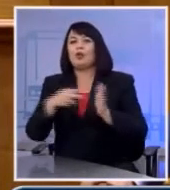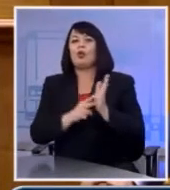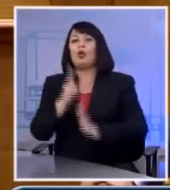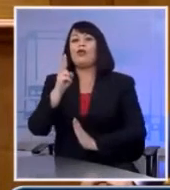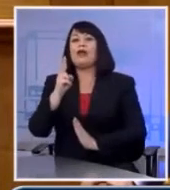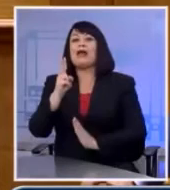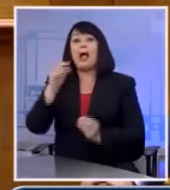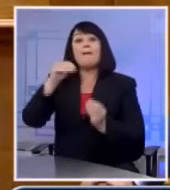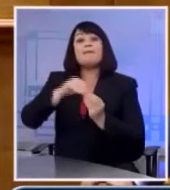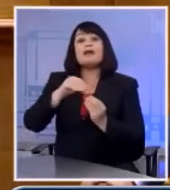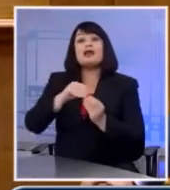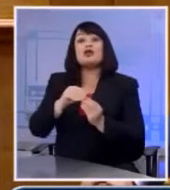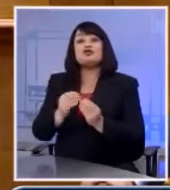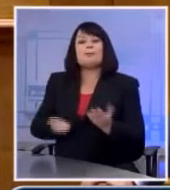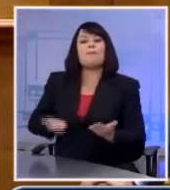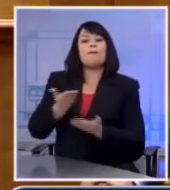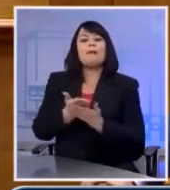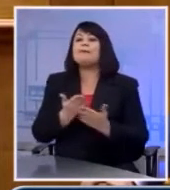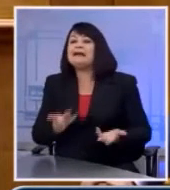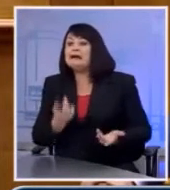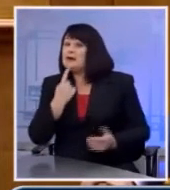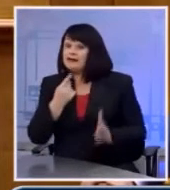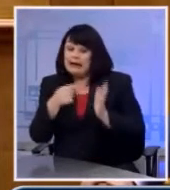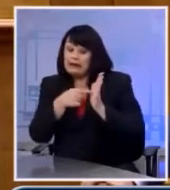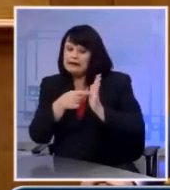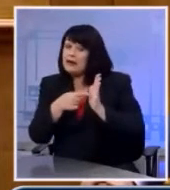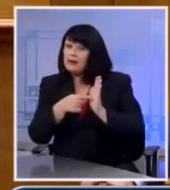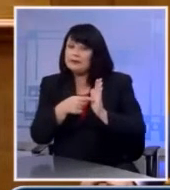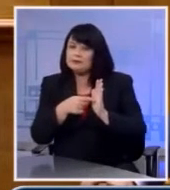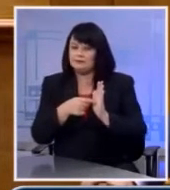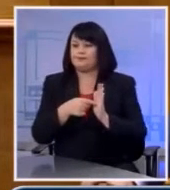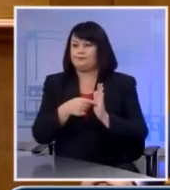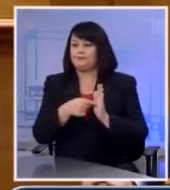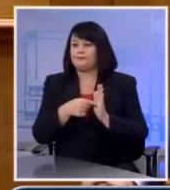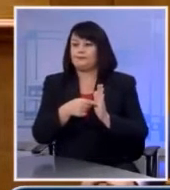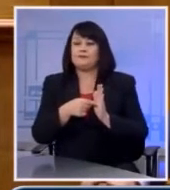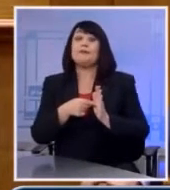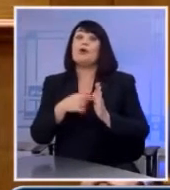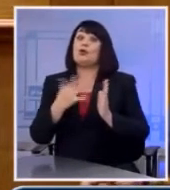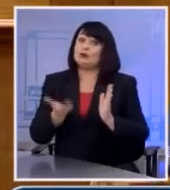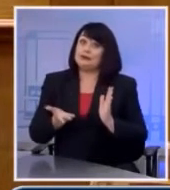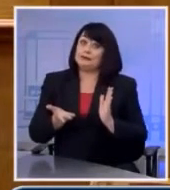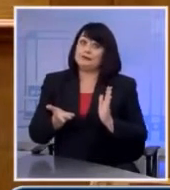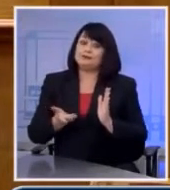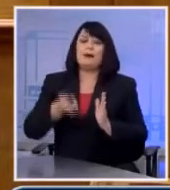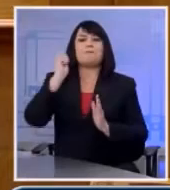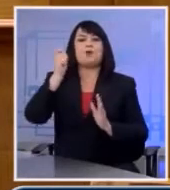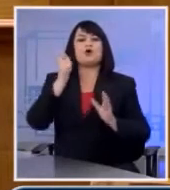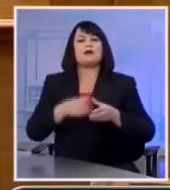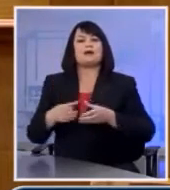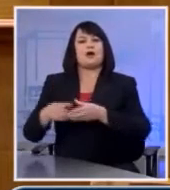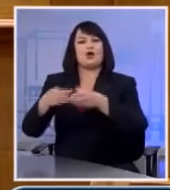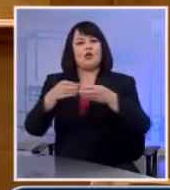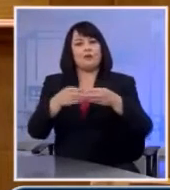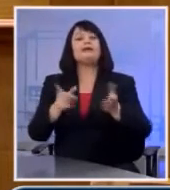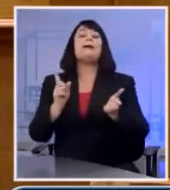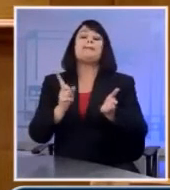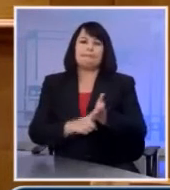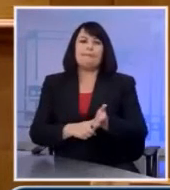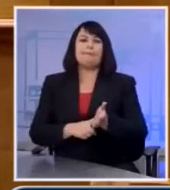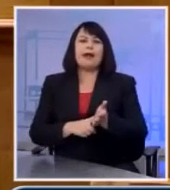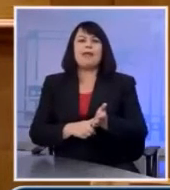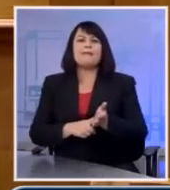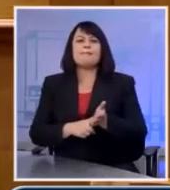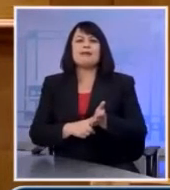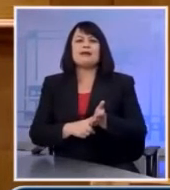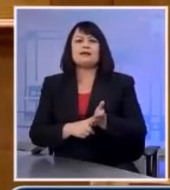τον Απρίλιο? Έλεγε ότι τα κόμματα πρέπει